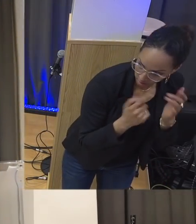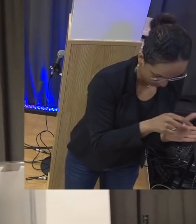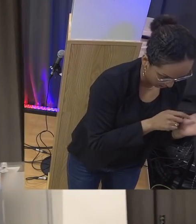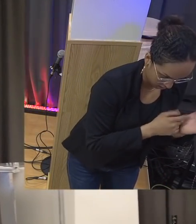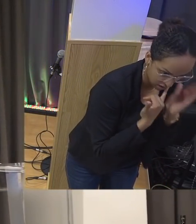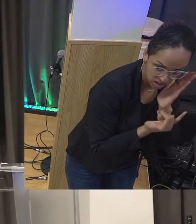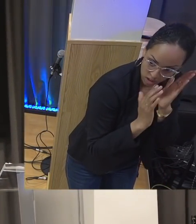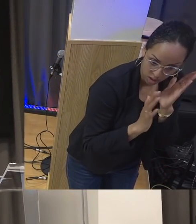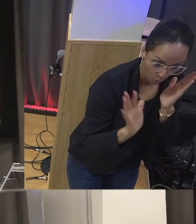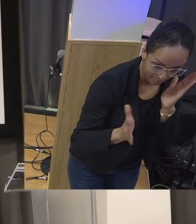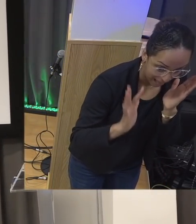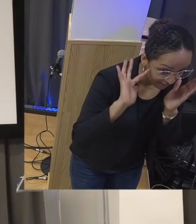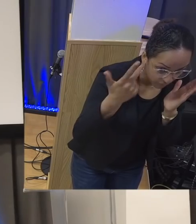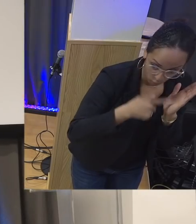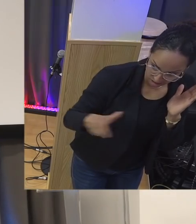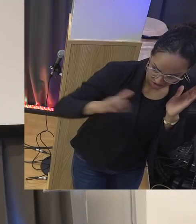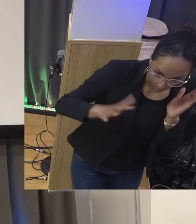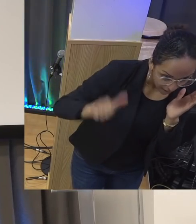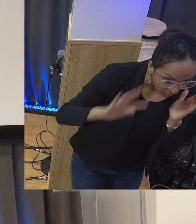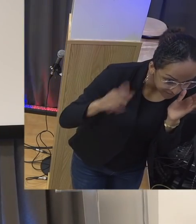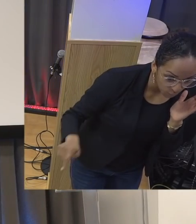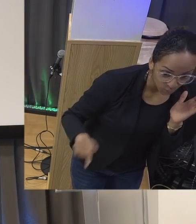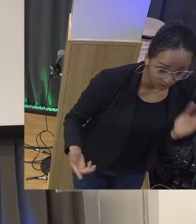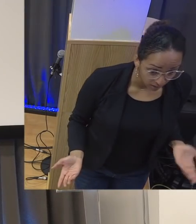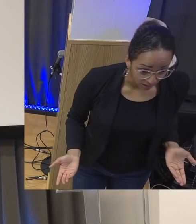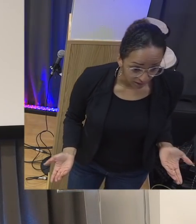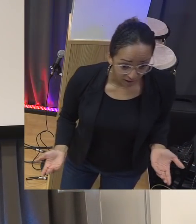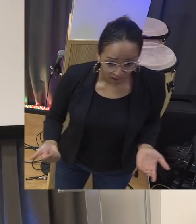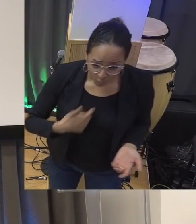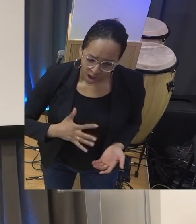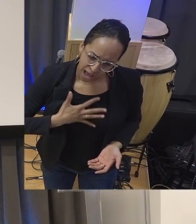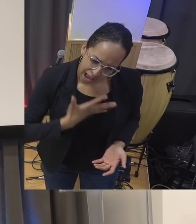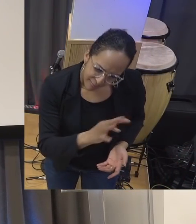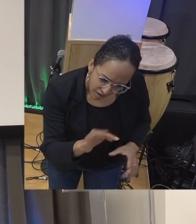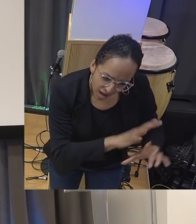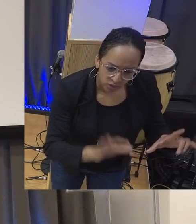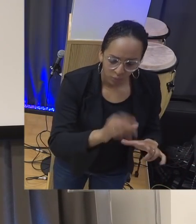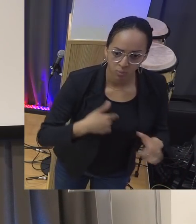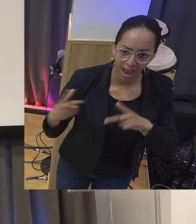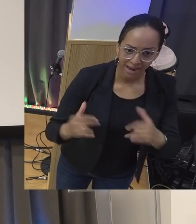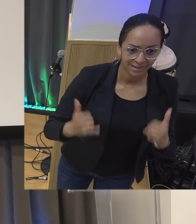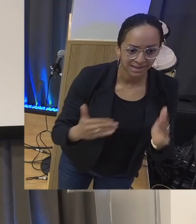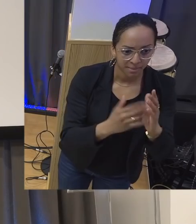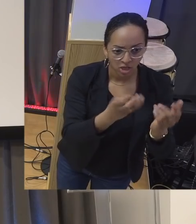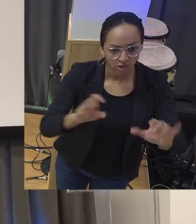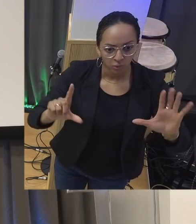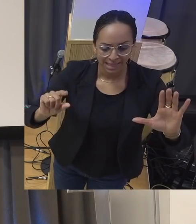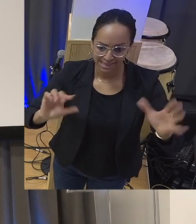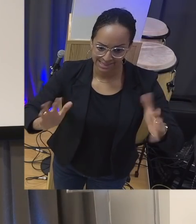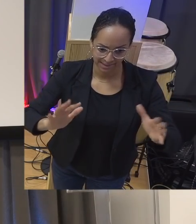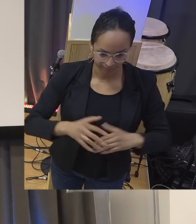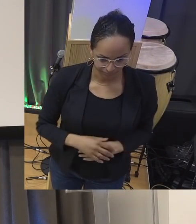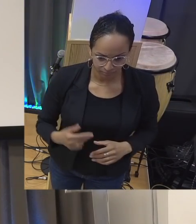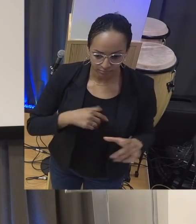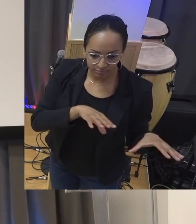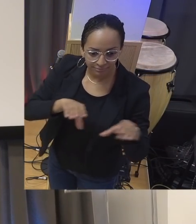Moi, j'aime la France d'autrefois. Je suis arrivé dans les années 60. J'aime la France, j'aime ce pays. Mais je suis arrivé dans les années 70. Vous savez, quand je suis arrivé dans les années 70, j'habite une